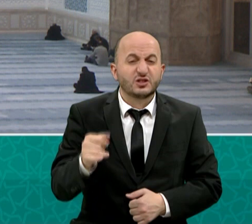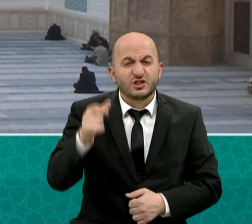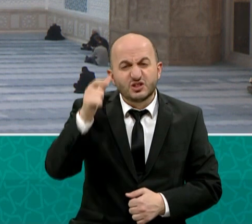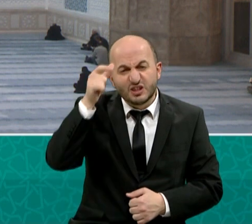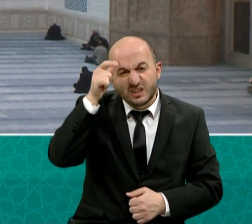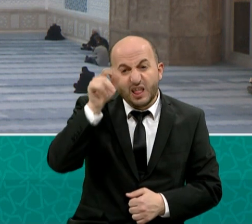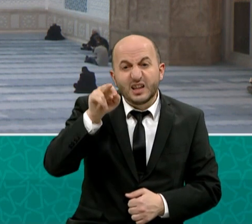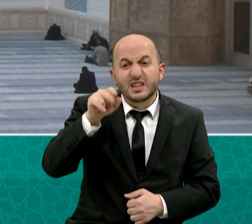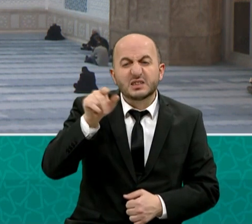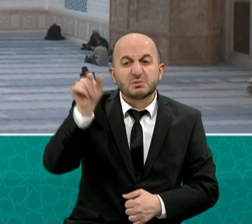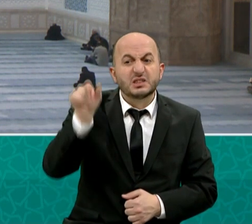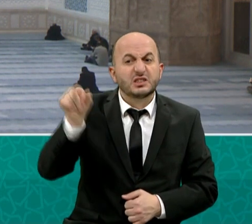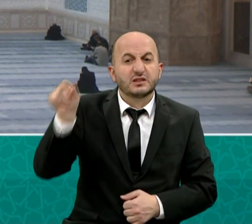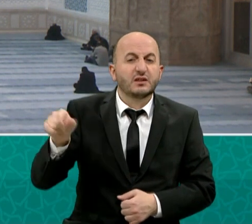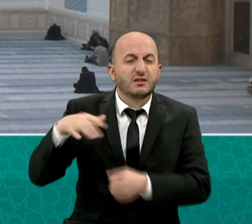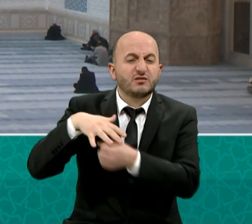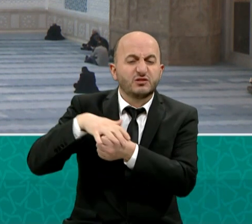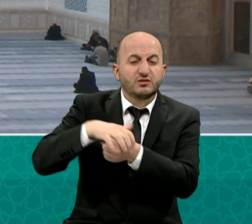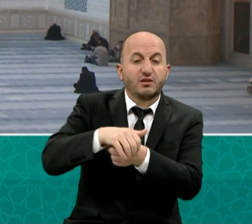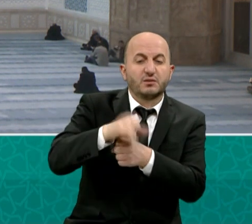şeytanlaşmış azgınların, zalimlerin,